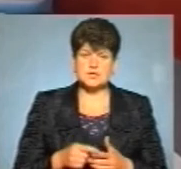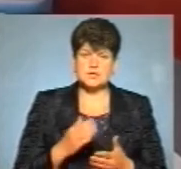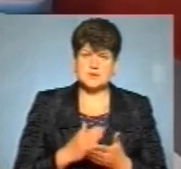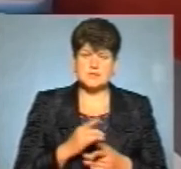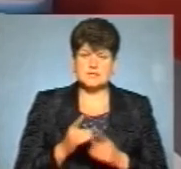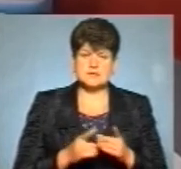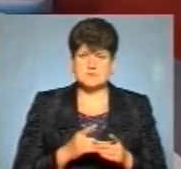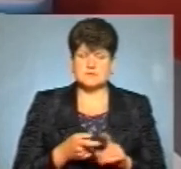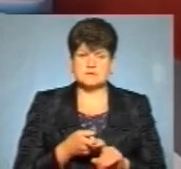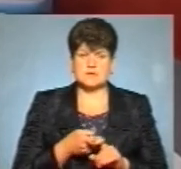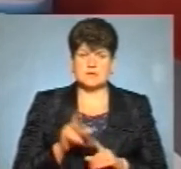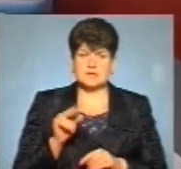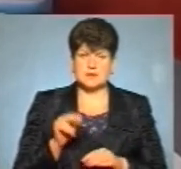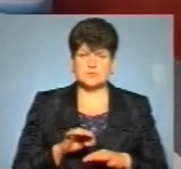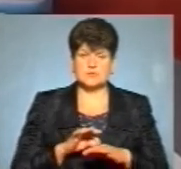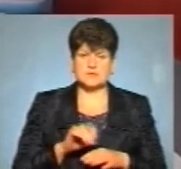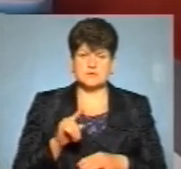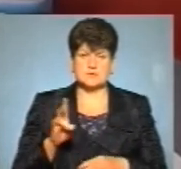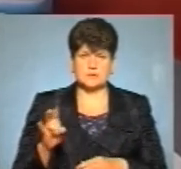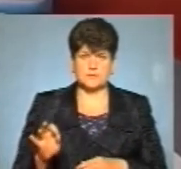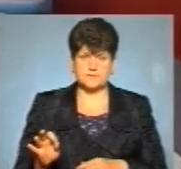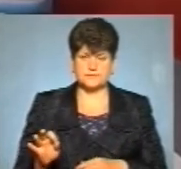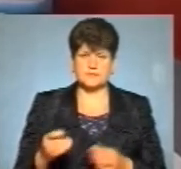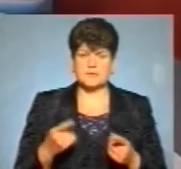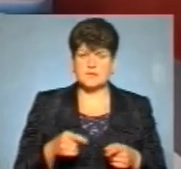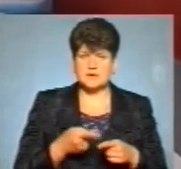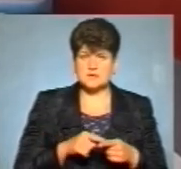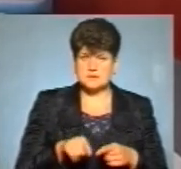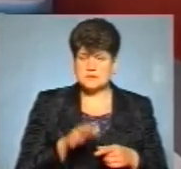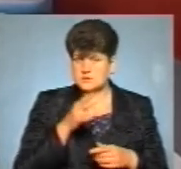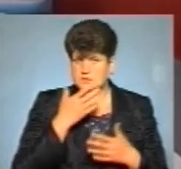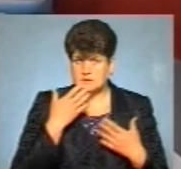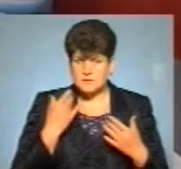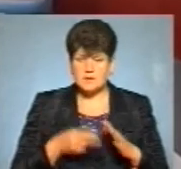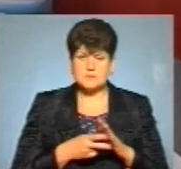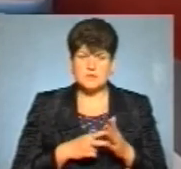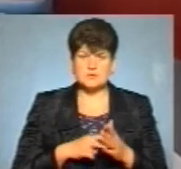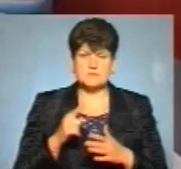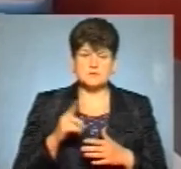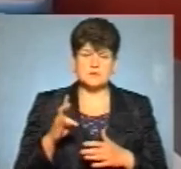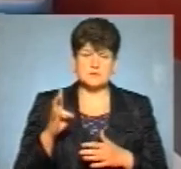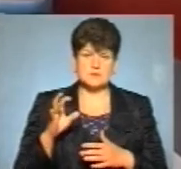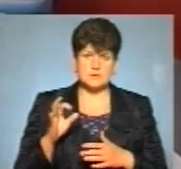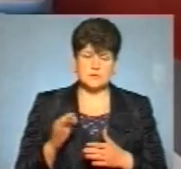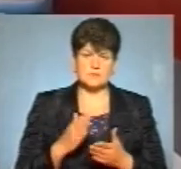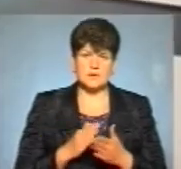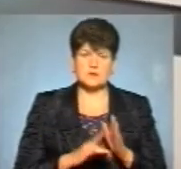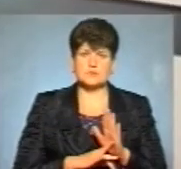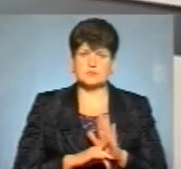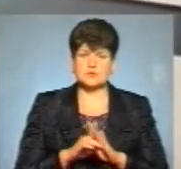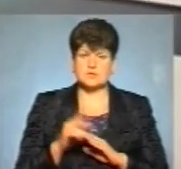стосовно дат проведення основного ЗНО? На даний час немає, тобто планово зовнішнє незалежне оцінювання має